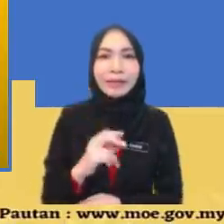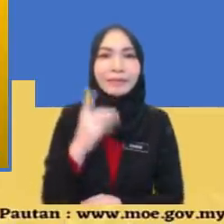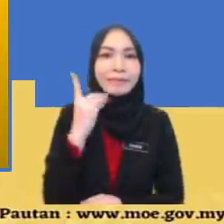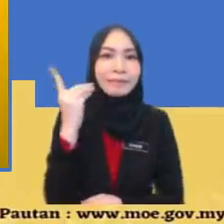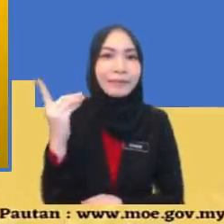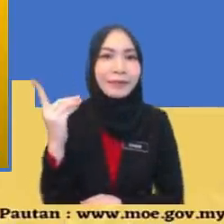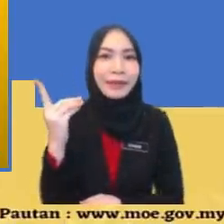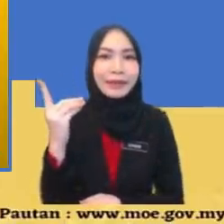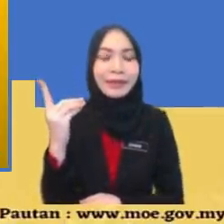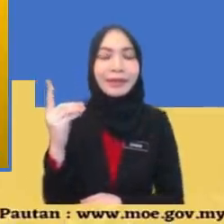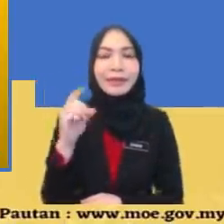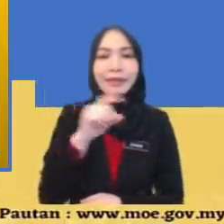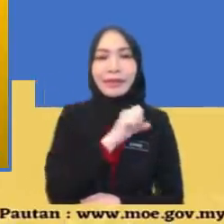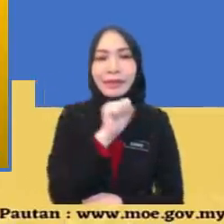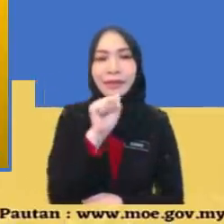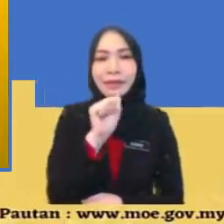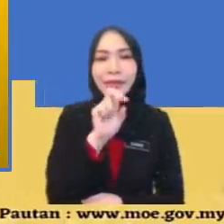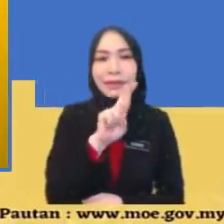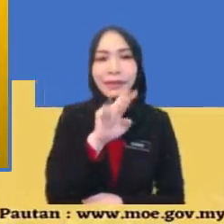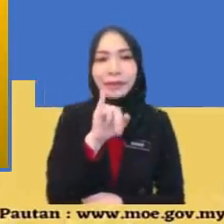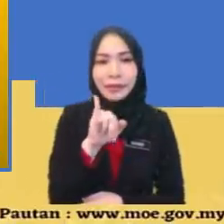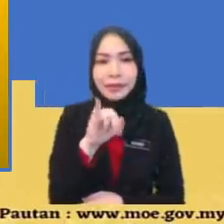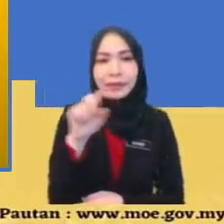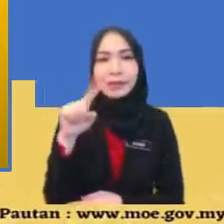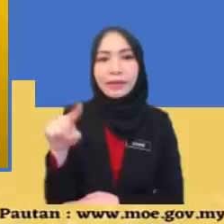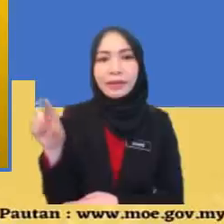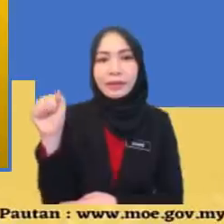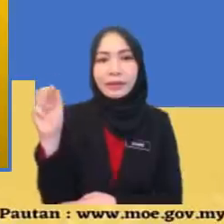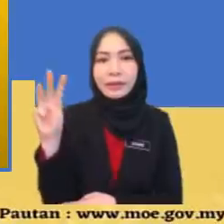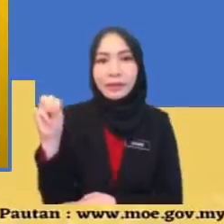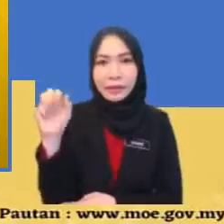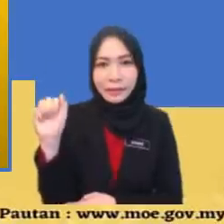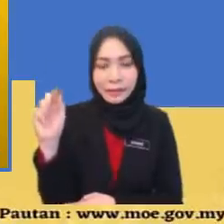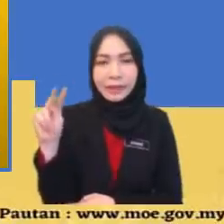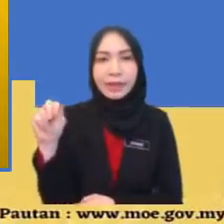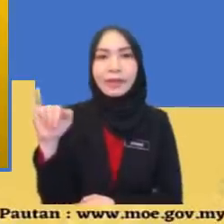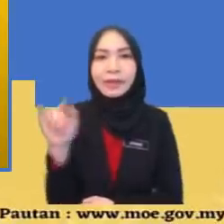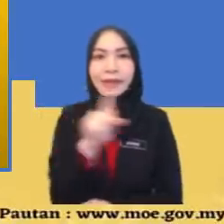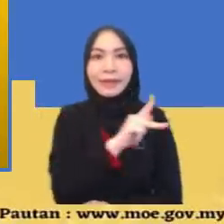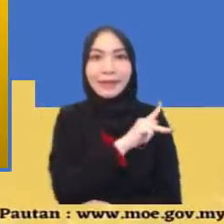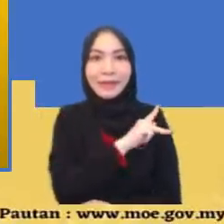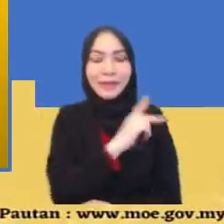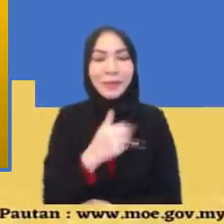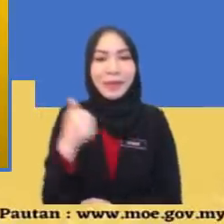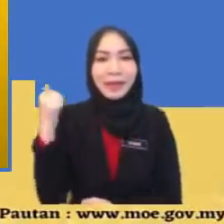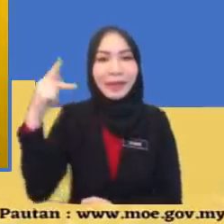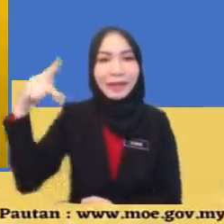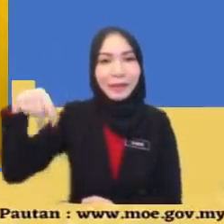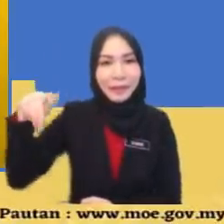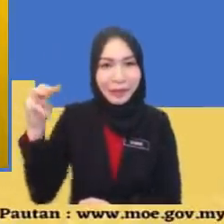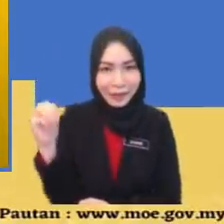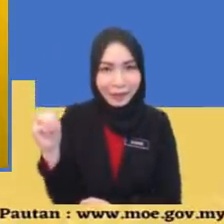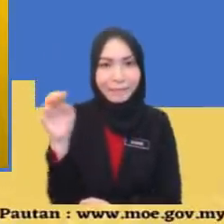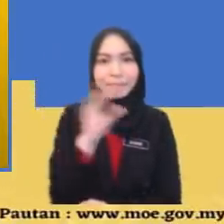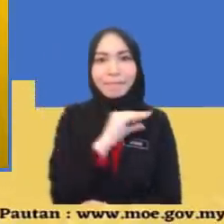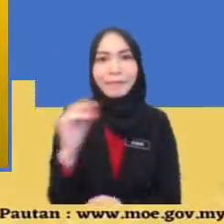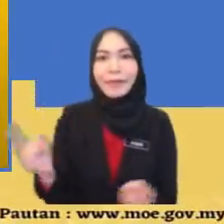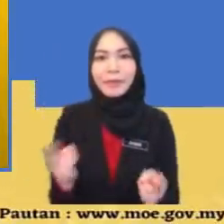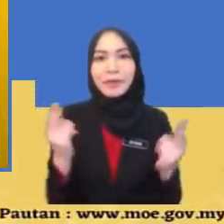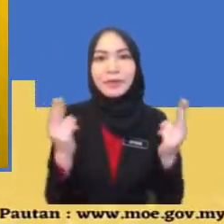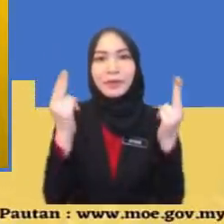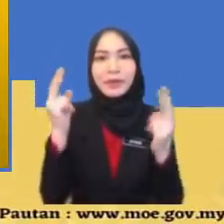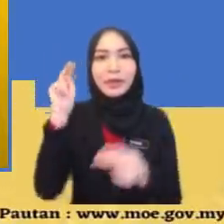Abdul Hamid ketua pengarah pendidikan medis yang ke usaha warnet azmoney.win haji adalah